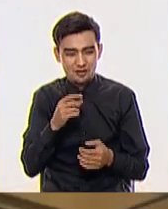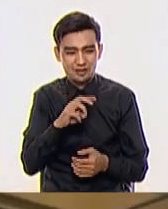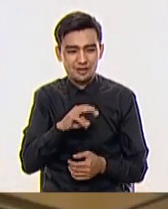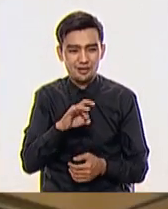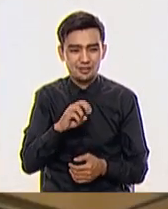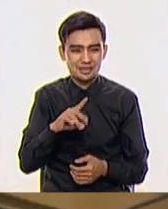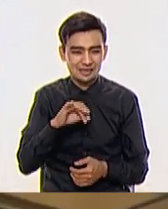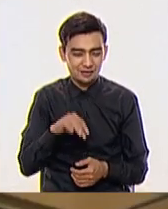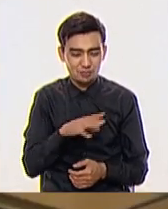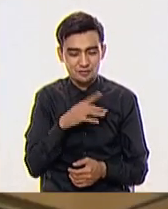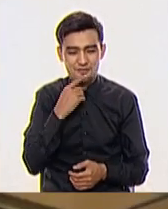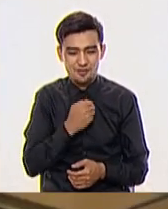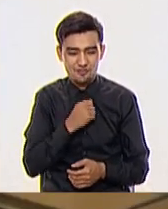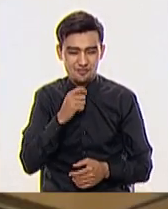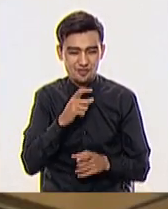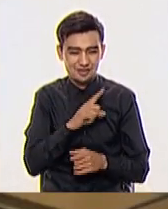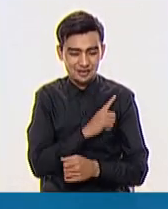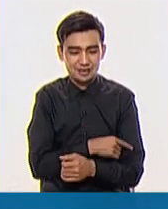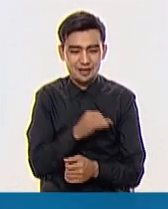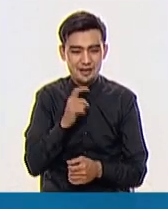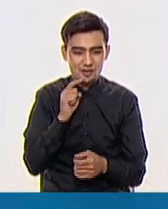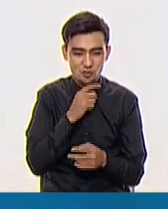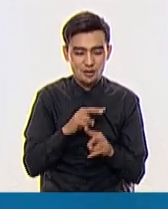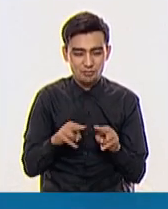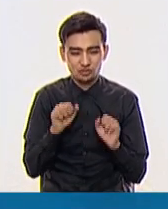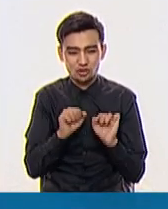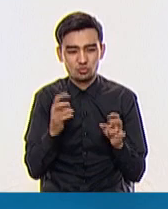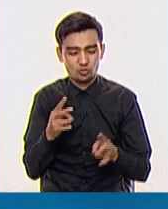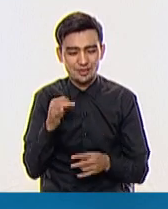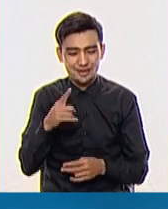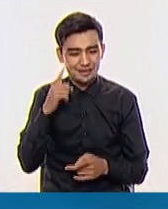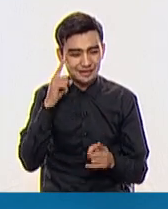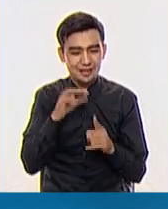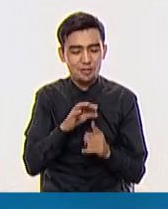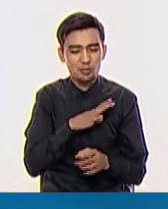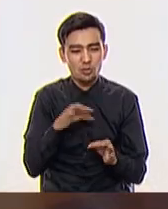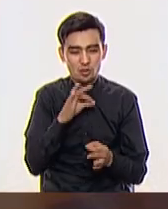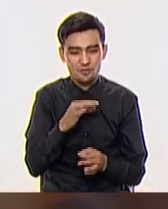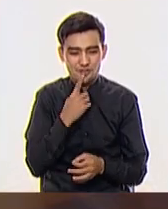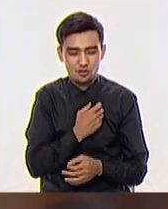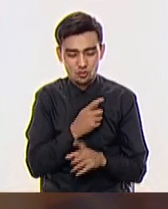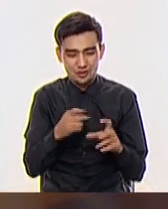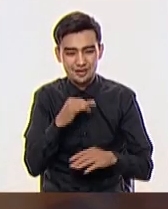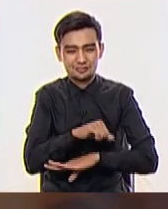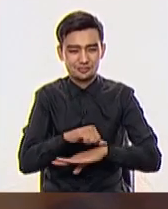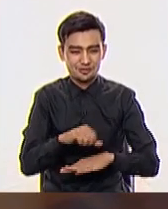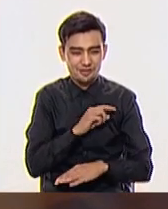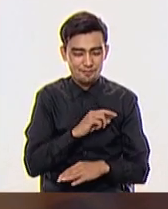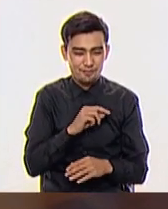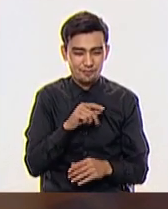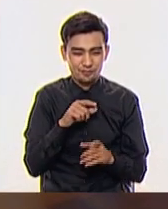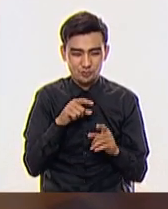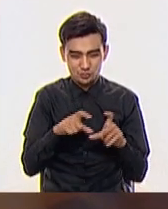қарулы күштеріміз экономикалық қауіпсіздікте қамтамасыз ету керек. Сол мақсатта қарулы күштер мен шегара қызметіне енді